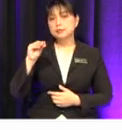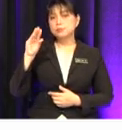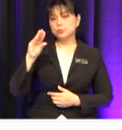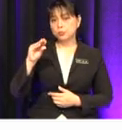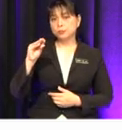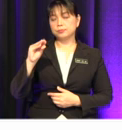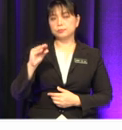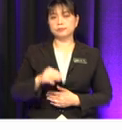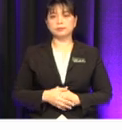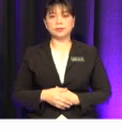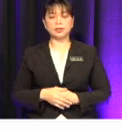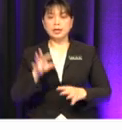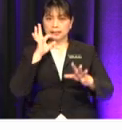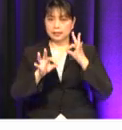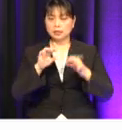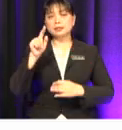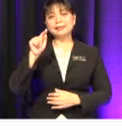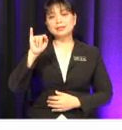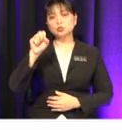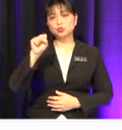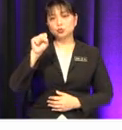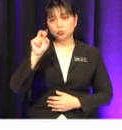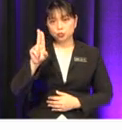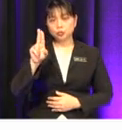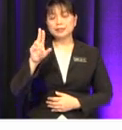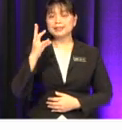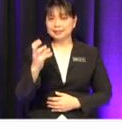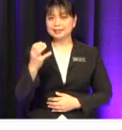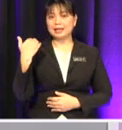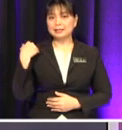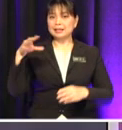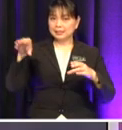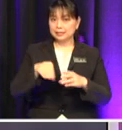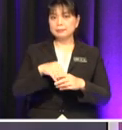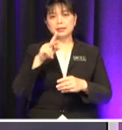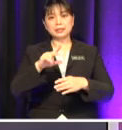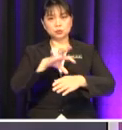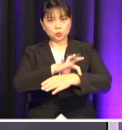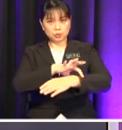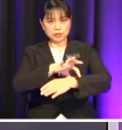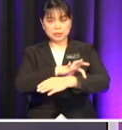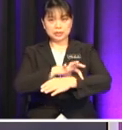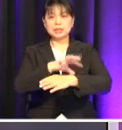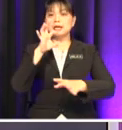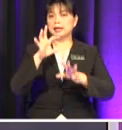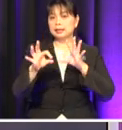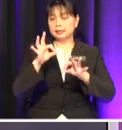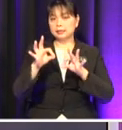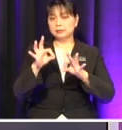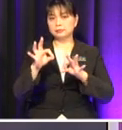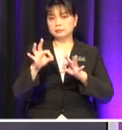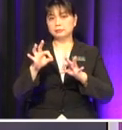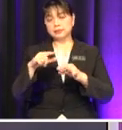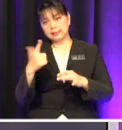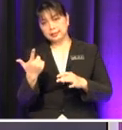mestilah yang berkaitan dengan tulang contohnya patah ataupun konklusi manakala yang selain dapat itu